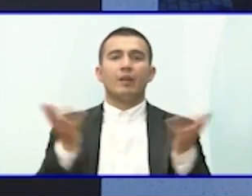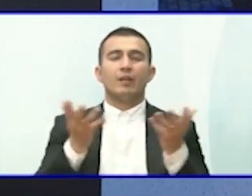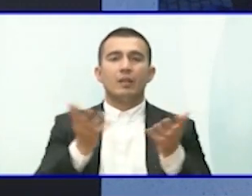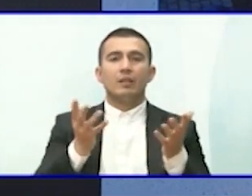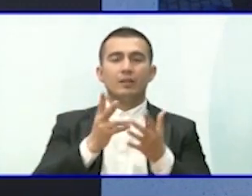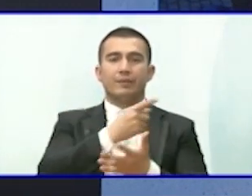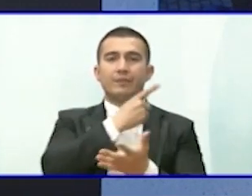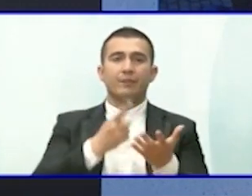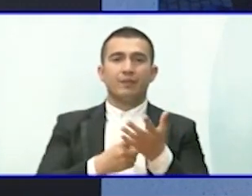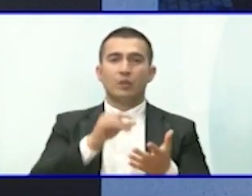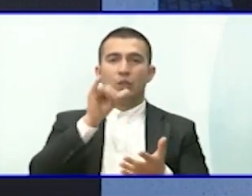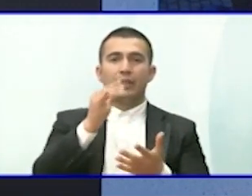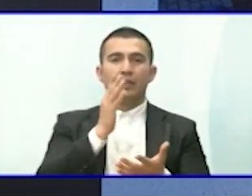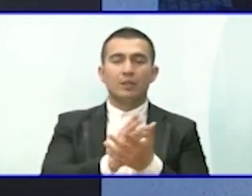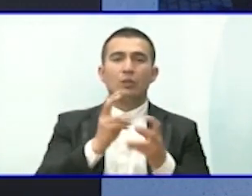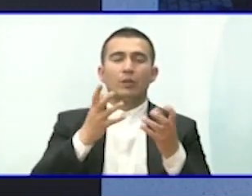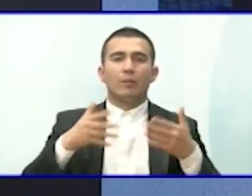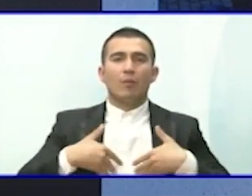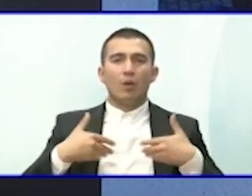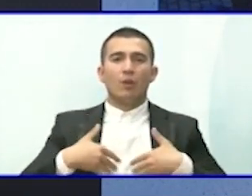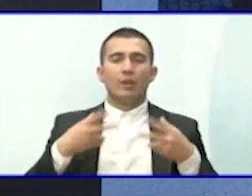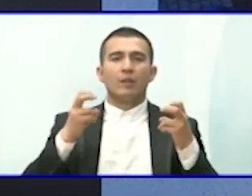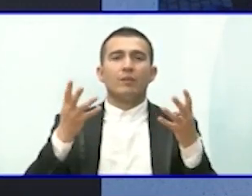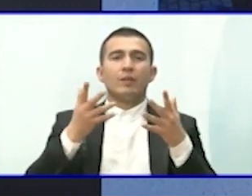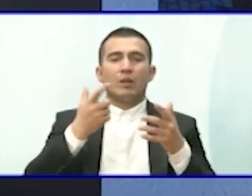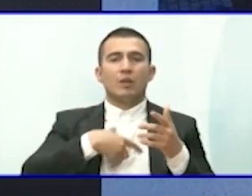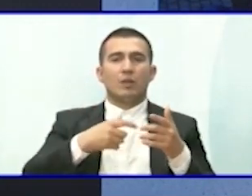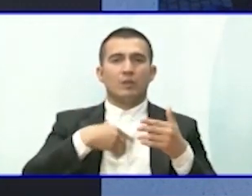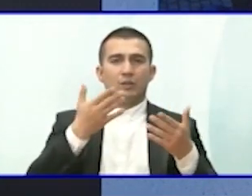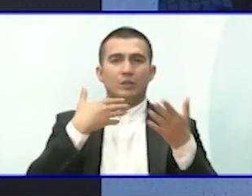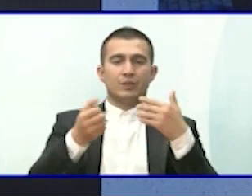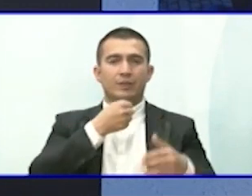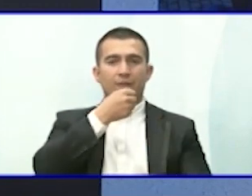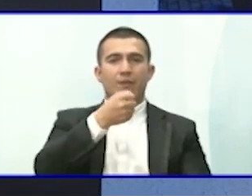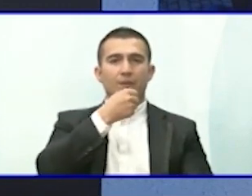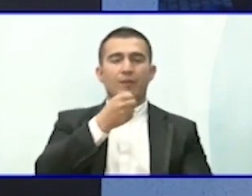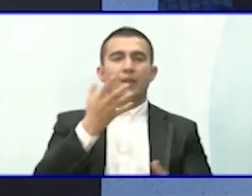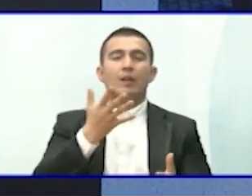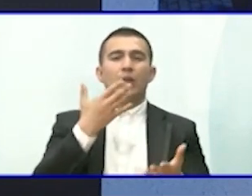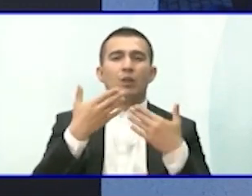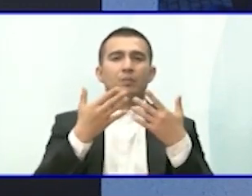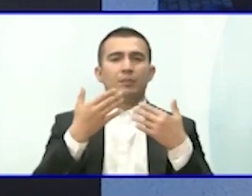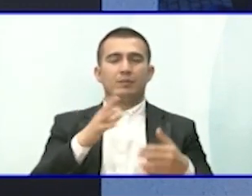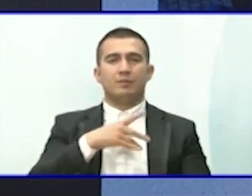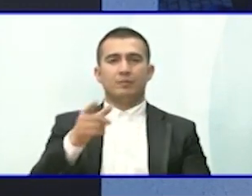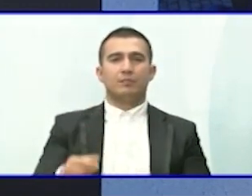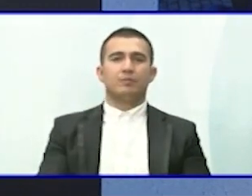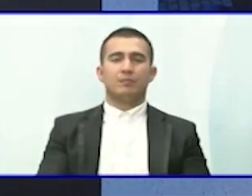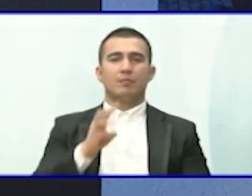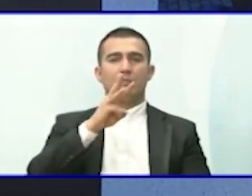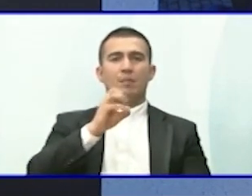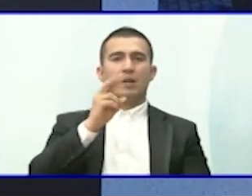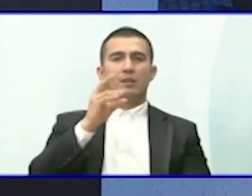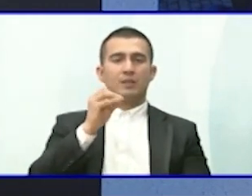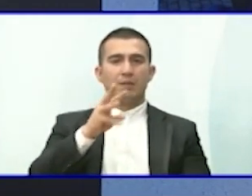вопросы он использовал своем интервью со своим собеседником максим